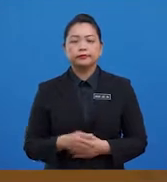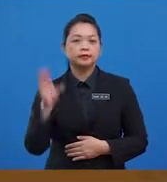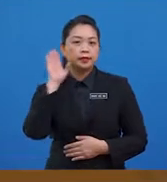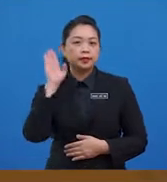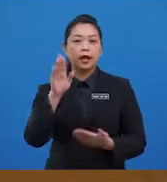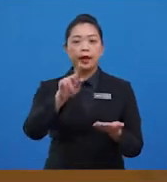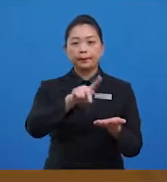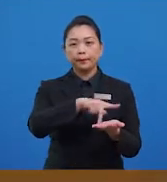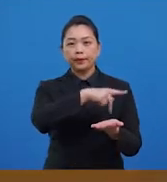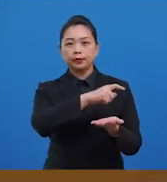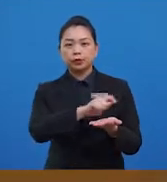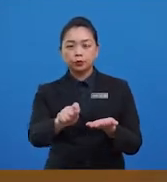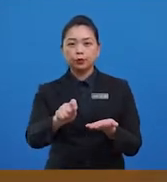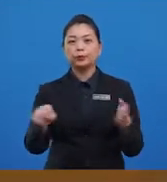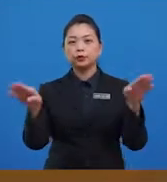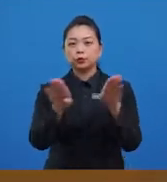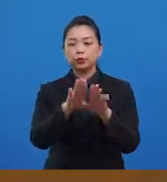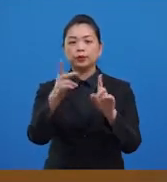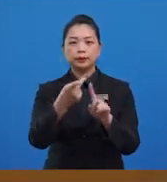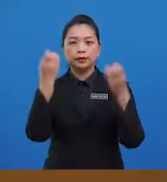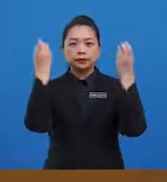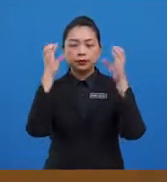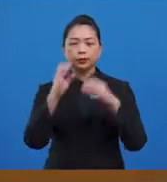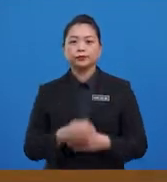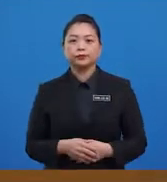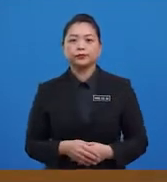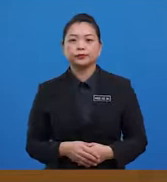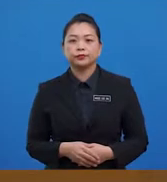Dengarkan pantun penutup daripada cikgu.